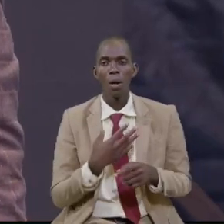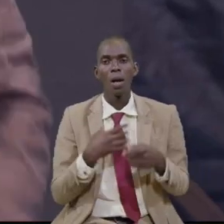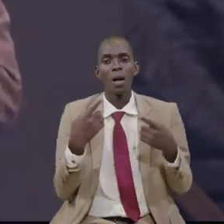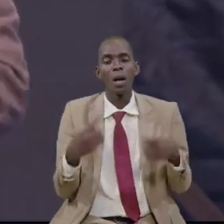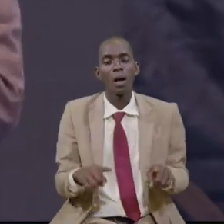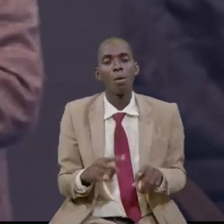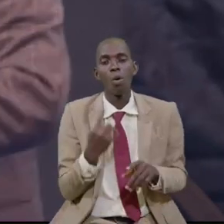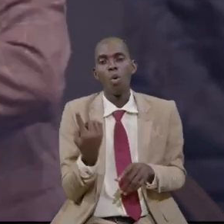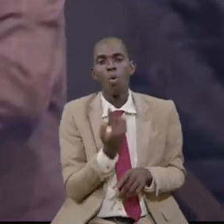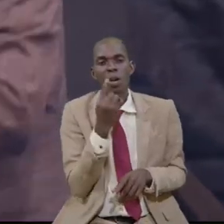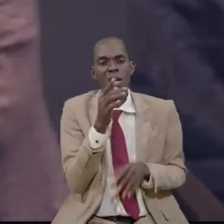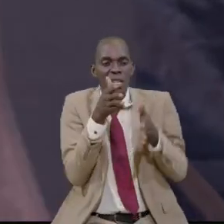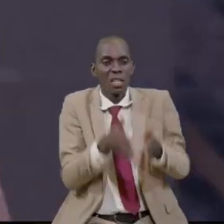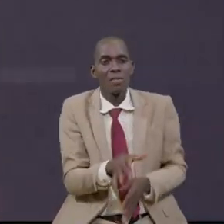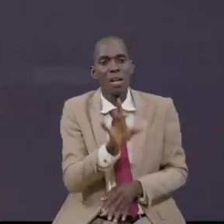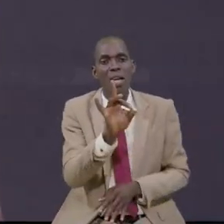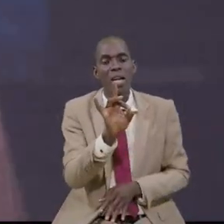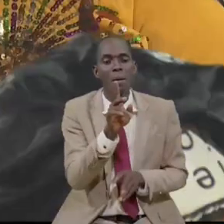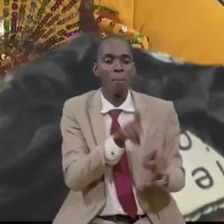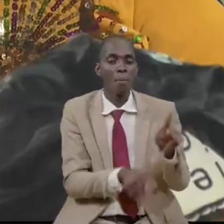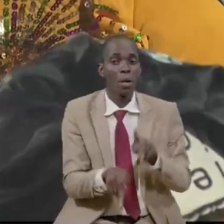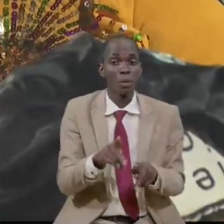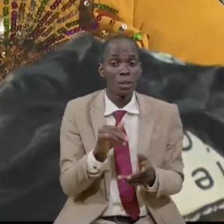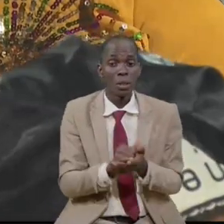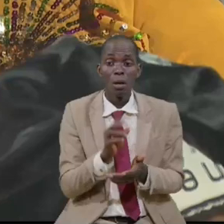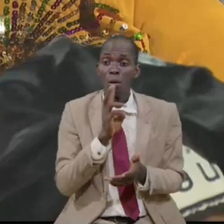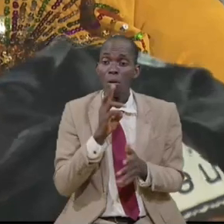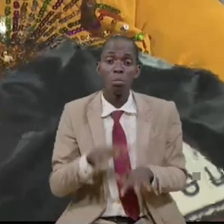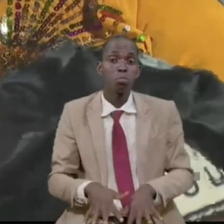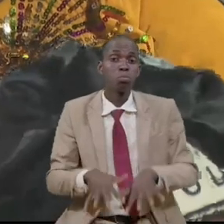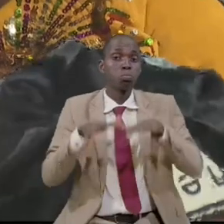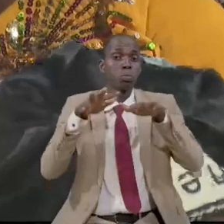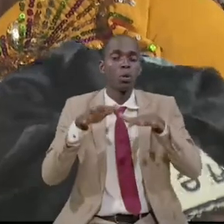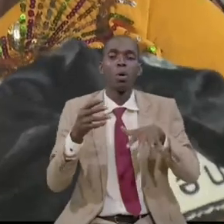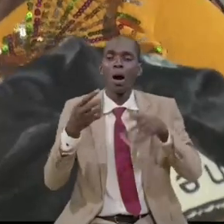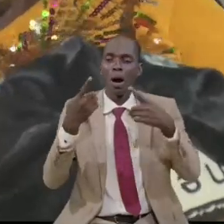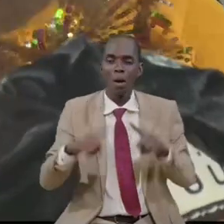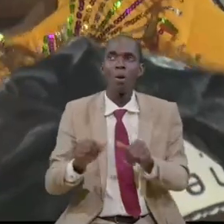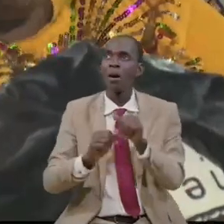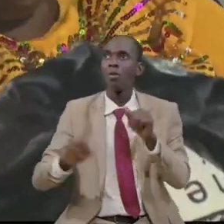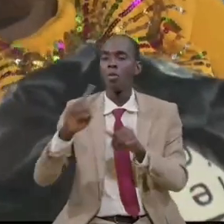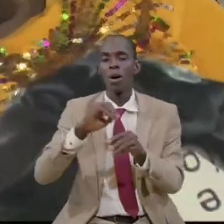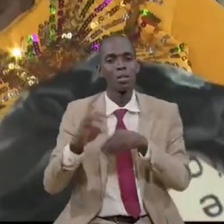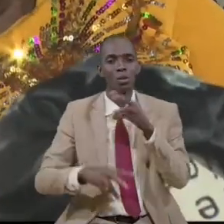sauf 8 personnes. Ce déluge était universel.